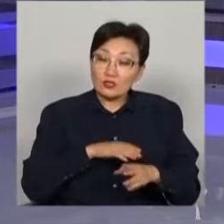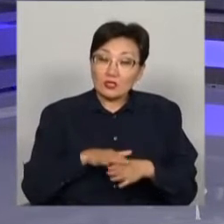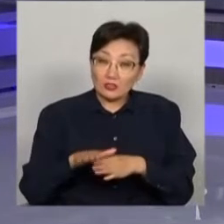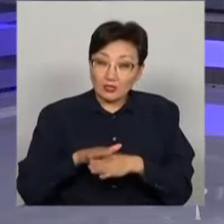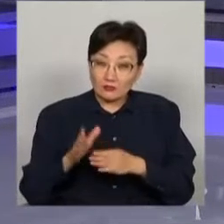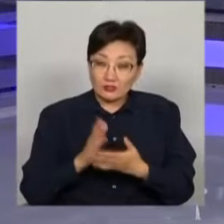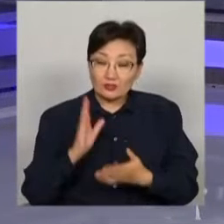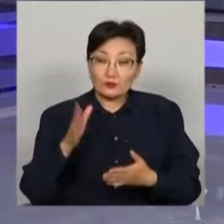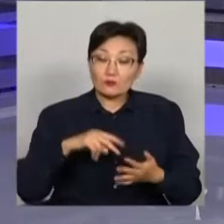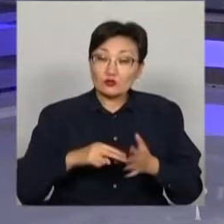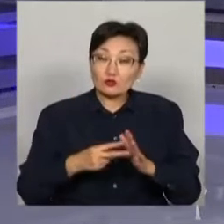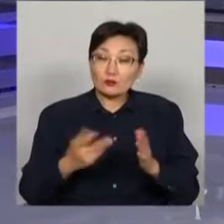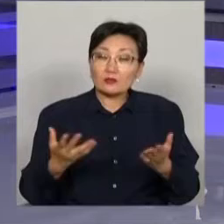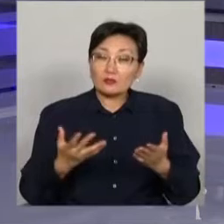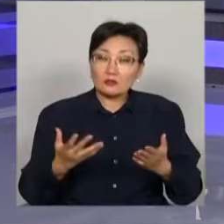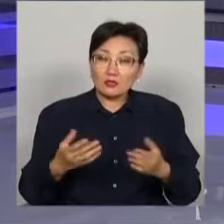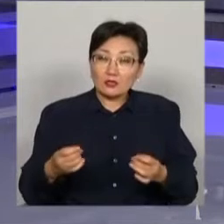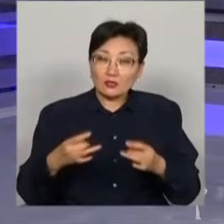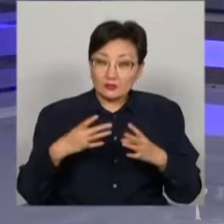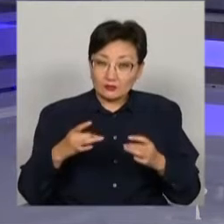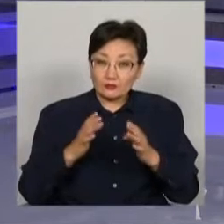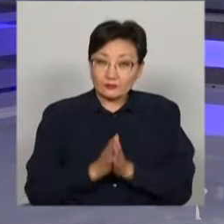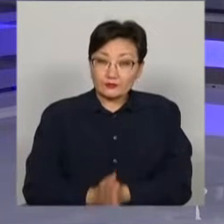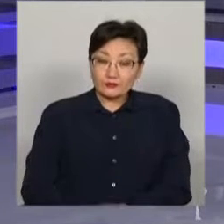жатыр? Алдағы жоспарлар қандай? Айтып кетсеңіз.